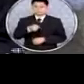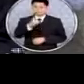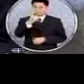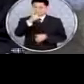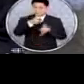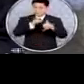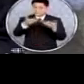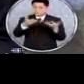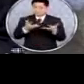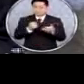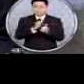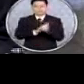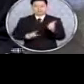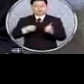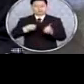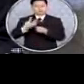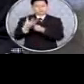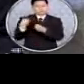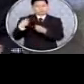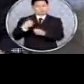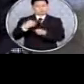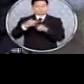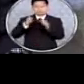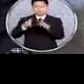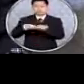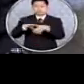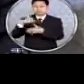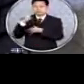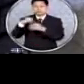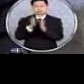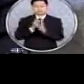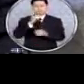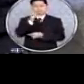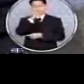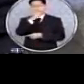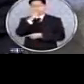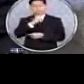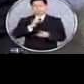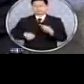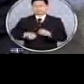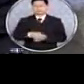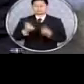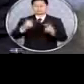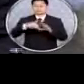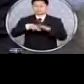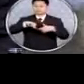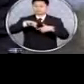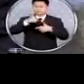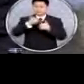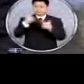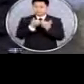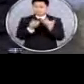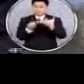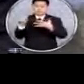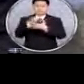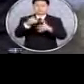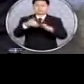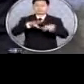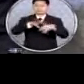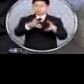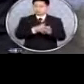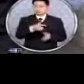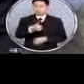案呢，就否定我们过去几年来在文化方面的努力。譬如说把文建会变成文化部，这是一个。